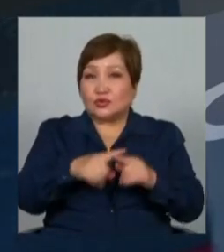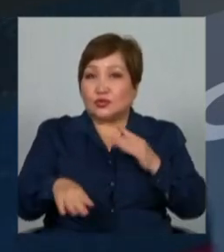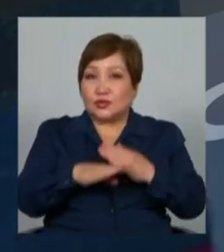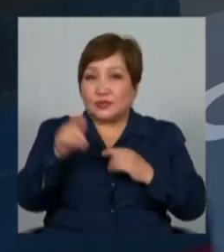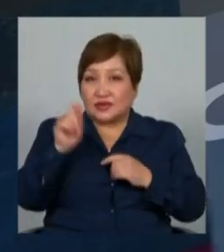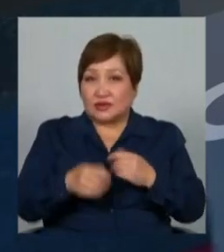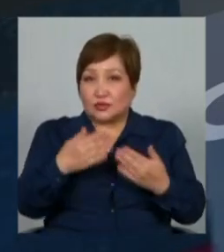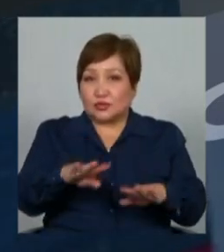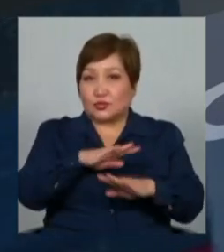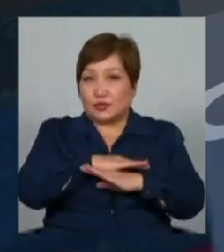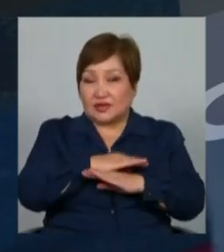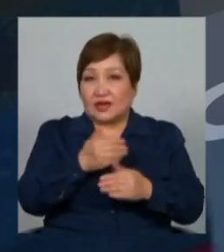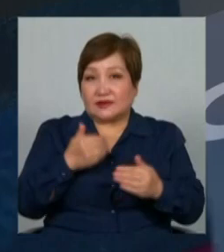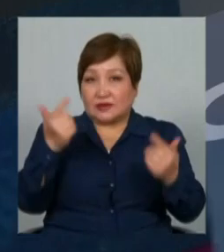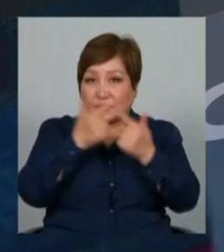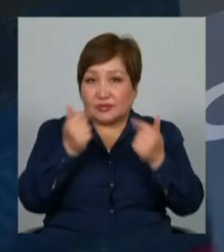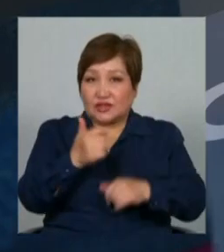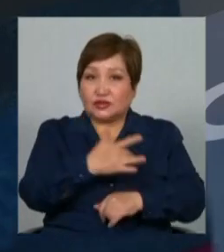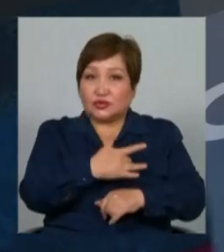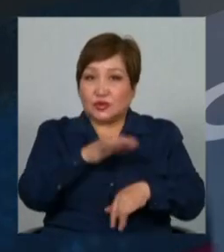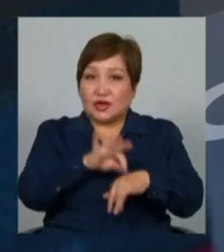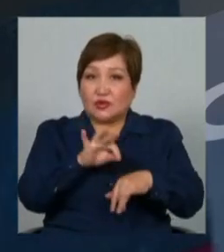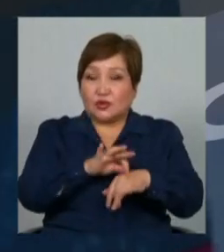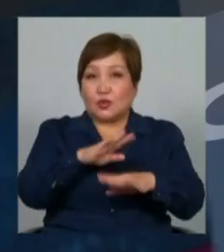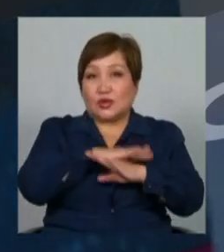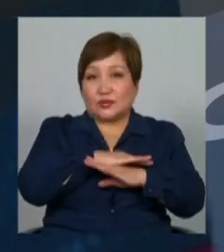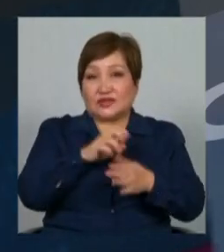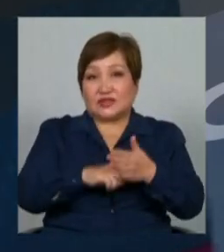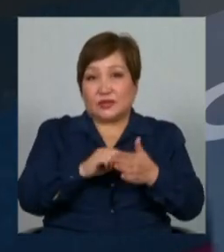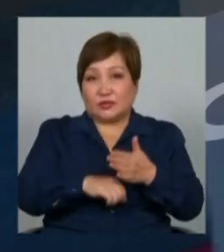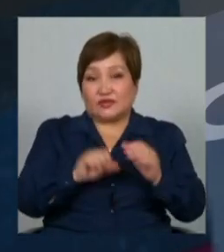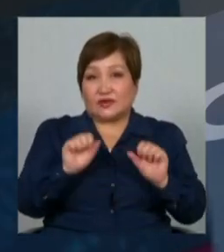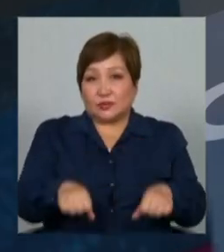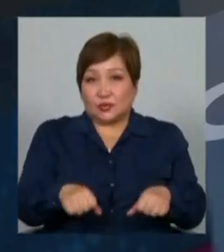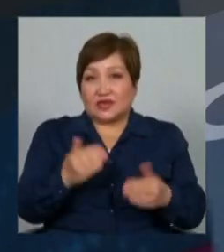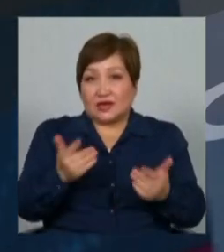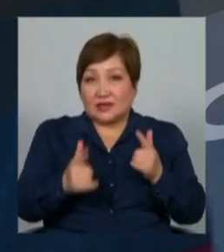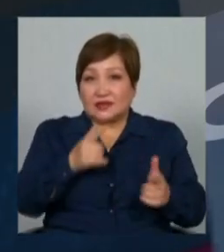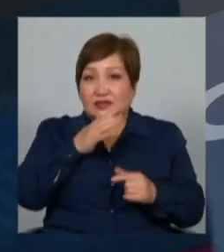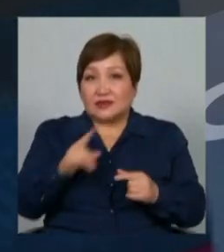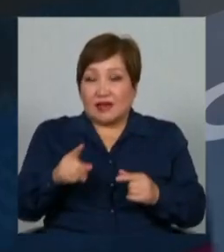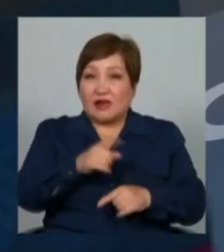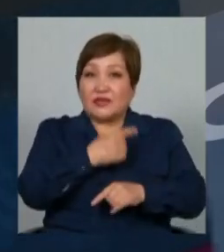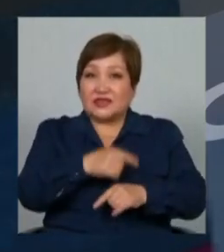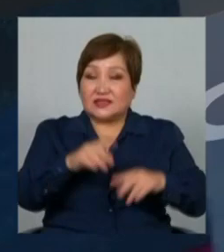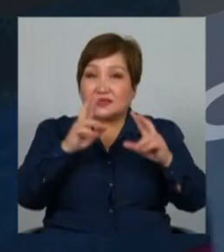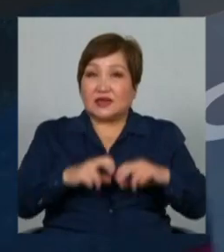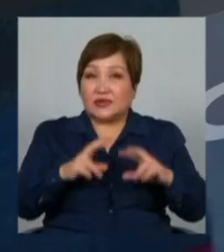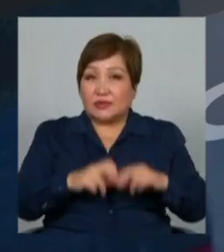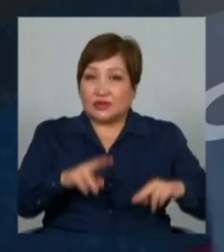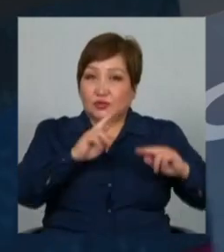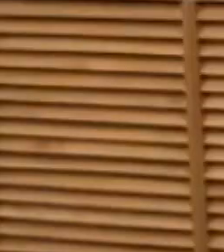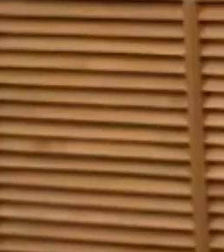ала мәліметтерге сәйкес, жүрек ауруы өлімінің себебі болуы мүмкін. Қазіргі таңда медициналық сараптама жұмыстары басталып кетті.